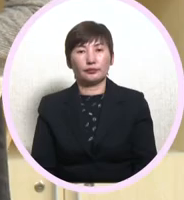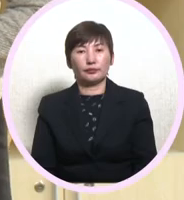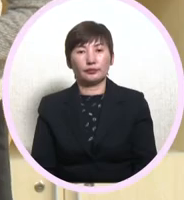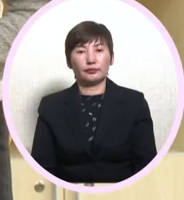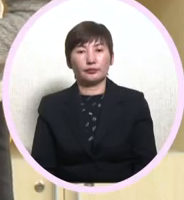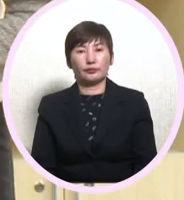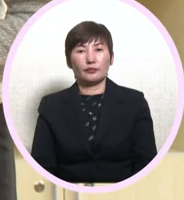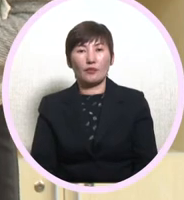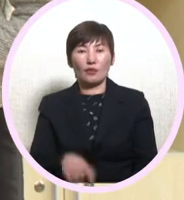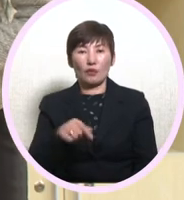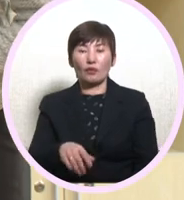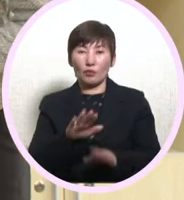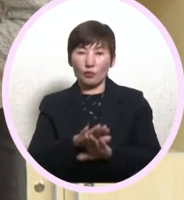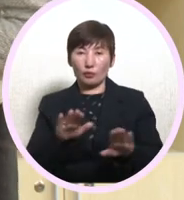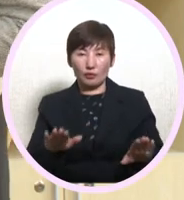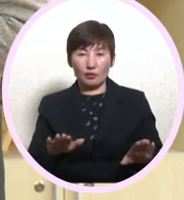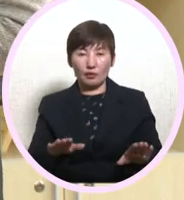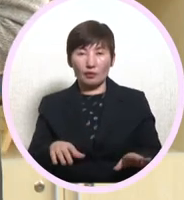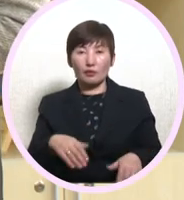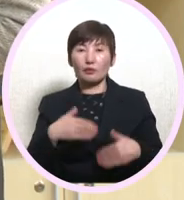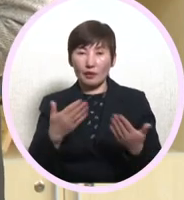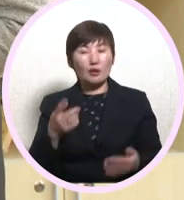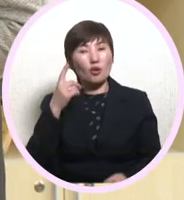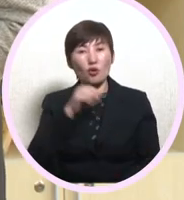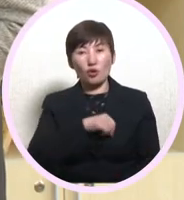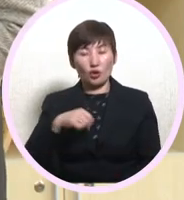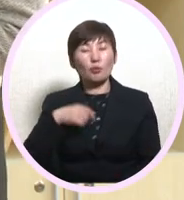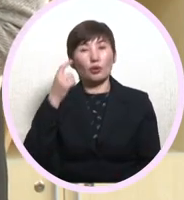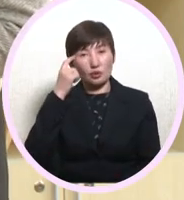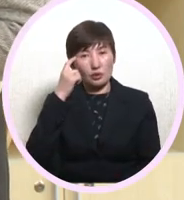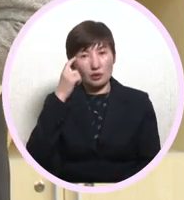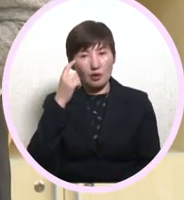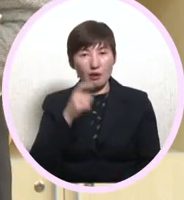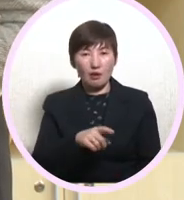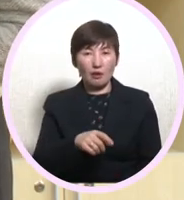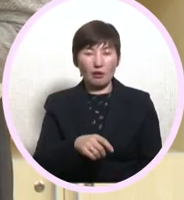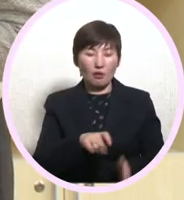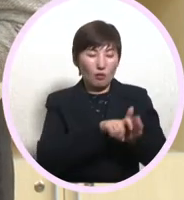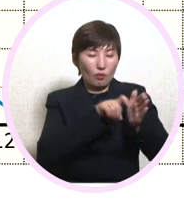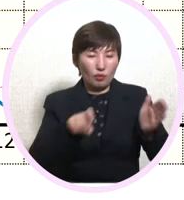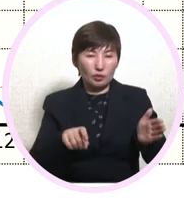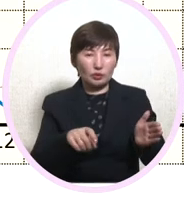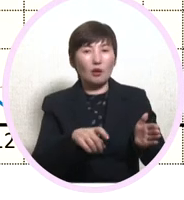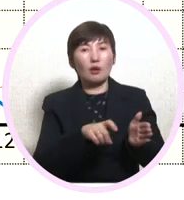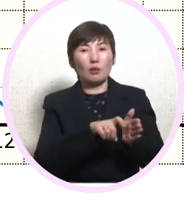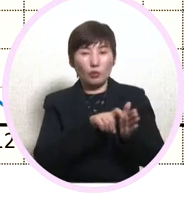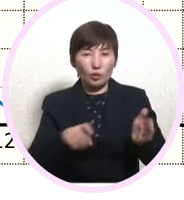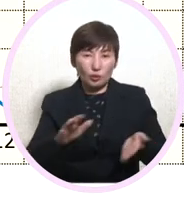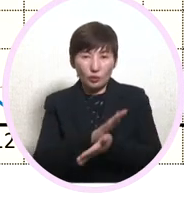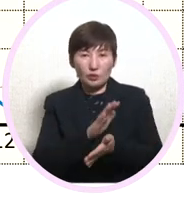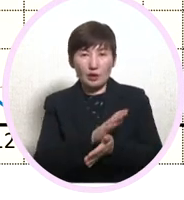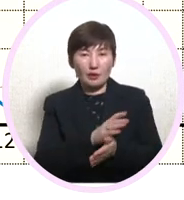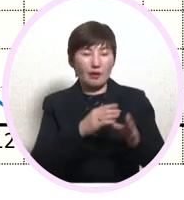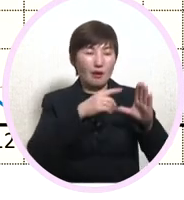За одоо хүүхдүүд ээ та нарыг олсон хурд хугацааны графаас харс олсон